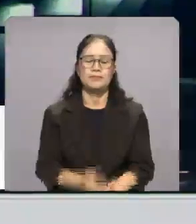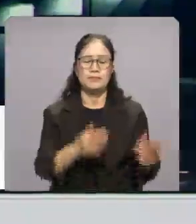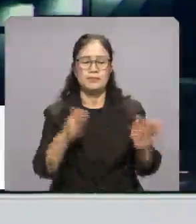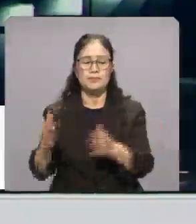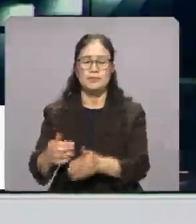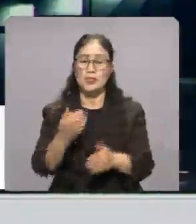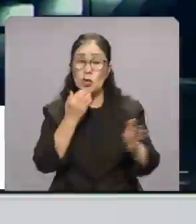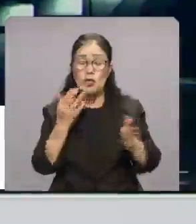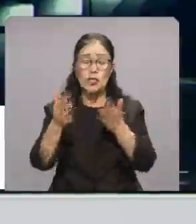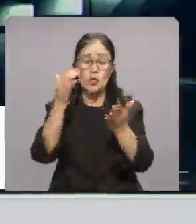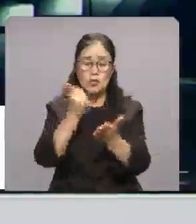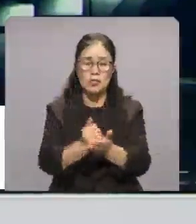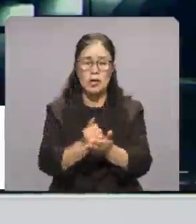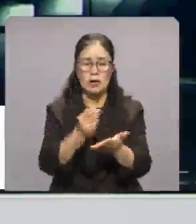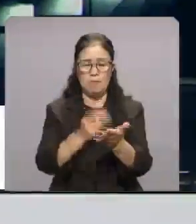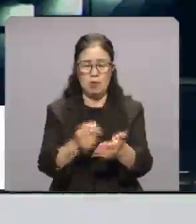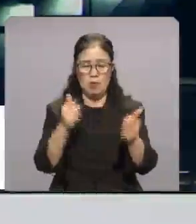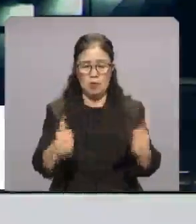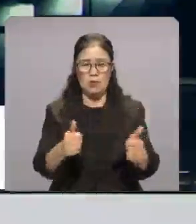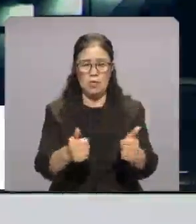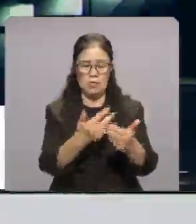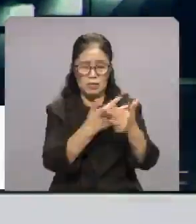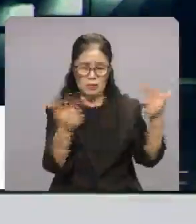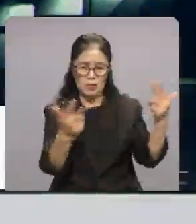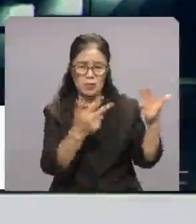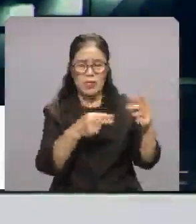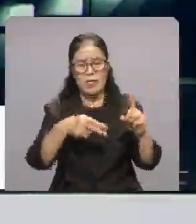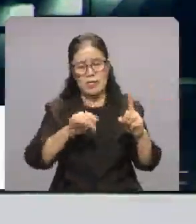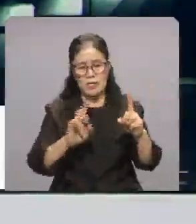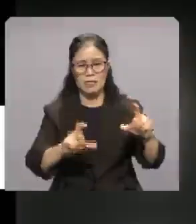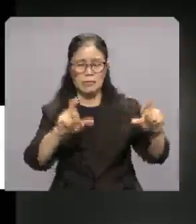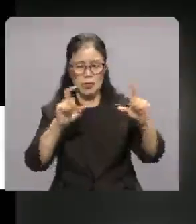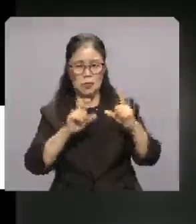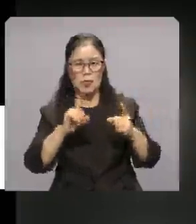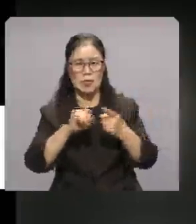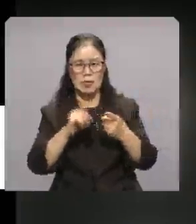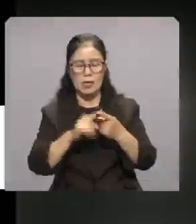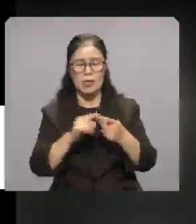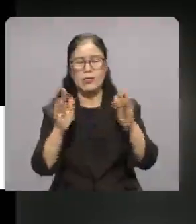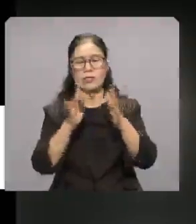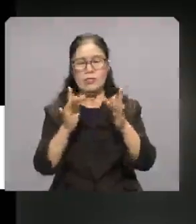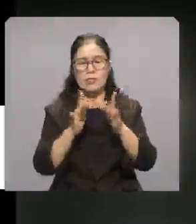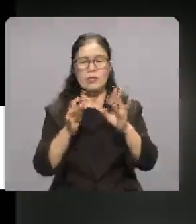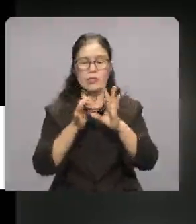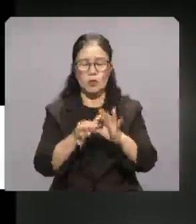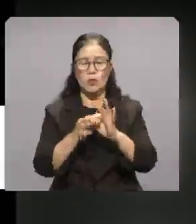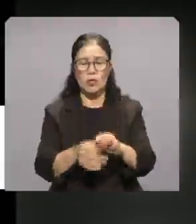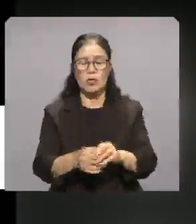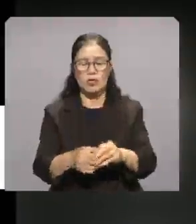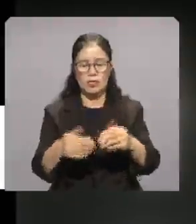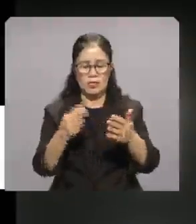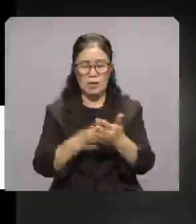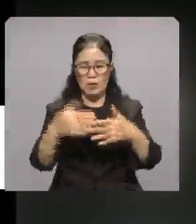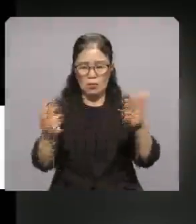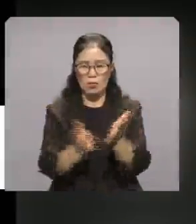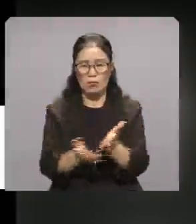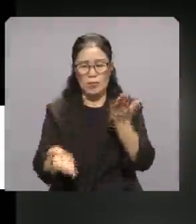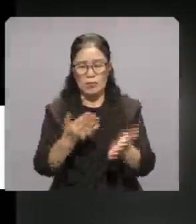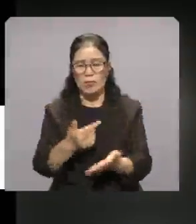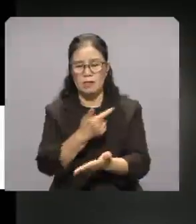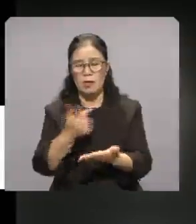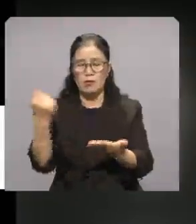김동현 경기도지사는 법원의 더불어민주당 이재명 대표 일심 선고에 대해 SNS 통해 사법부 판단 매우